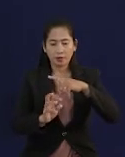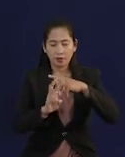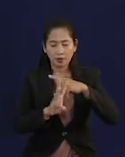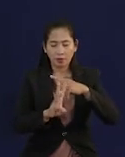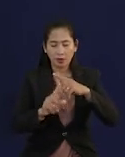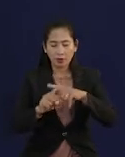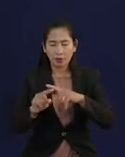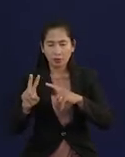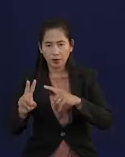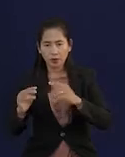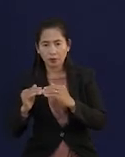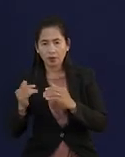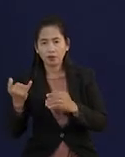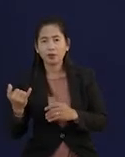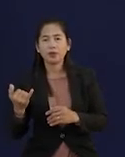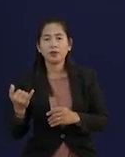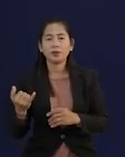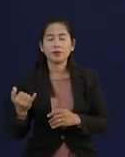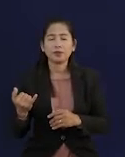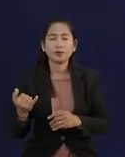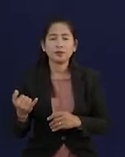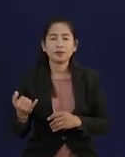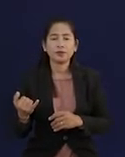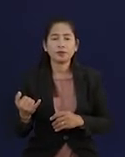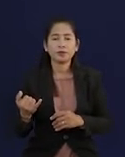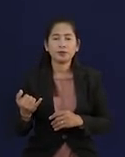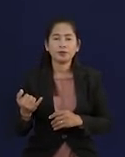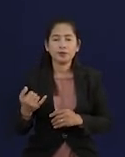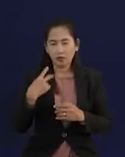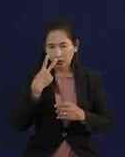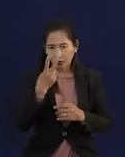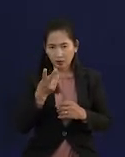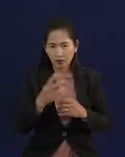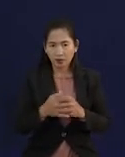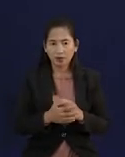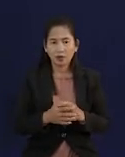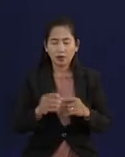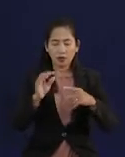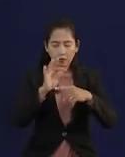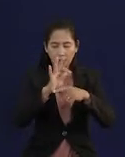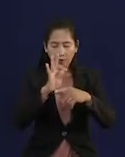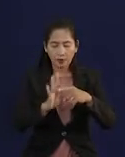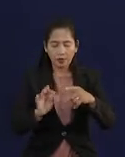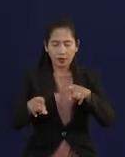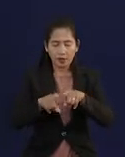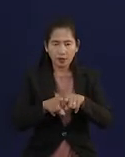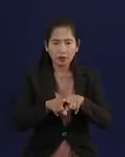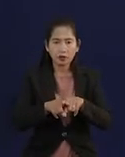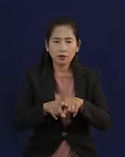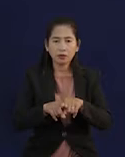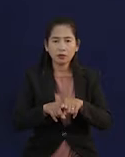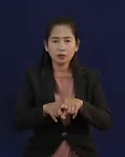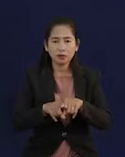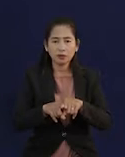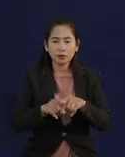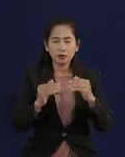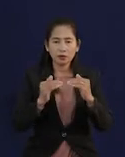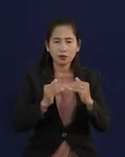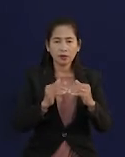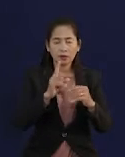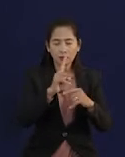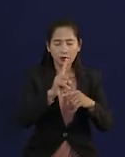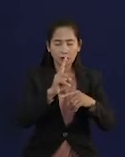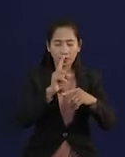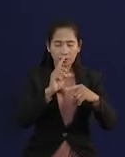bì đón. Pram mùi. Chấp dân khơi nhạc. Bảo hiệp đài đôi. Nâng. Đài xa mau nâng